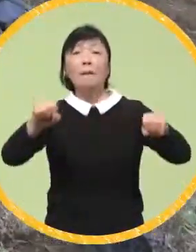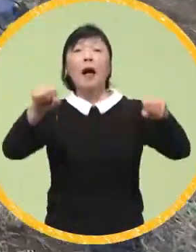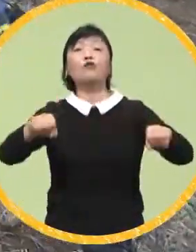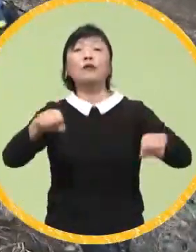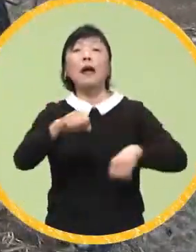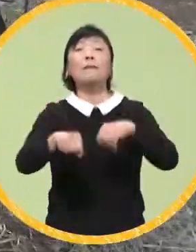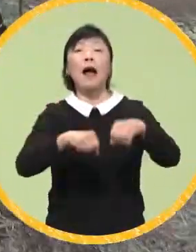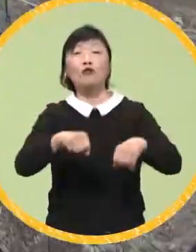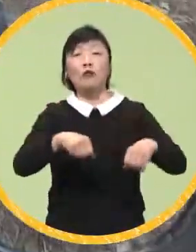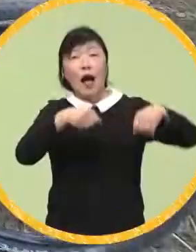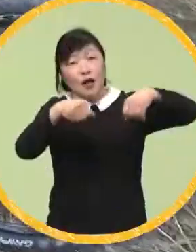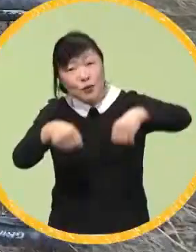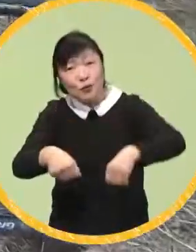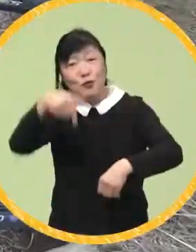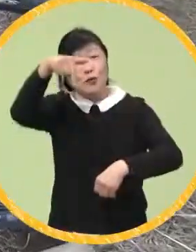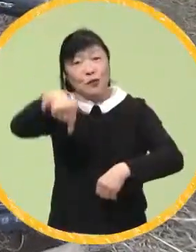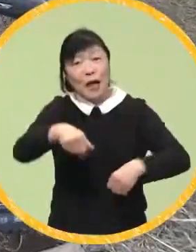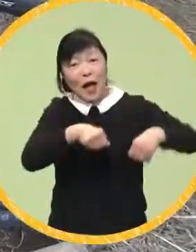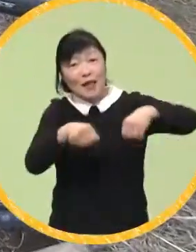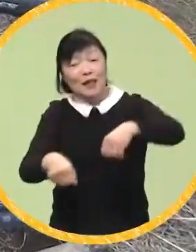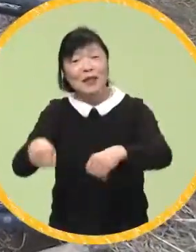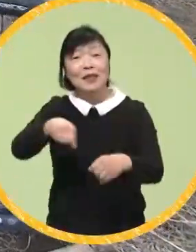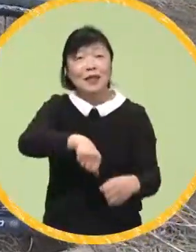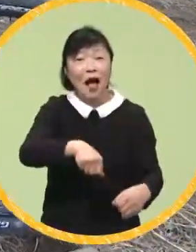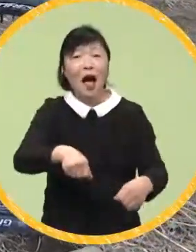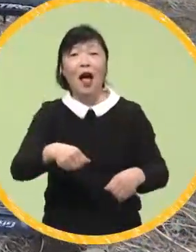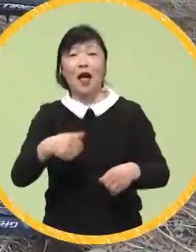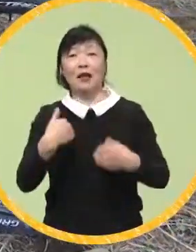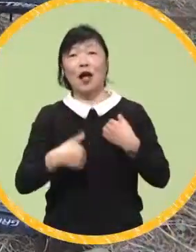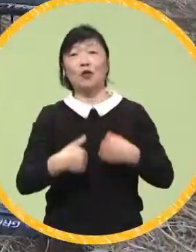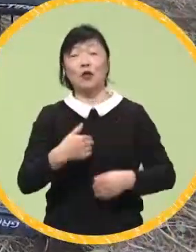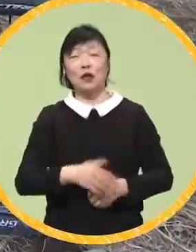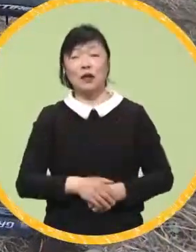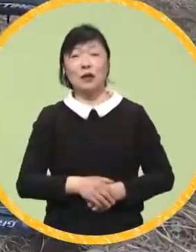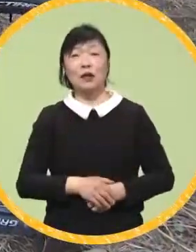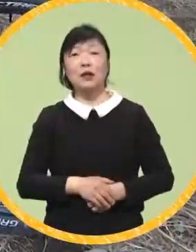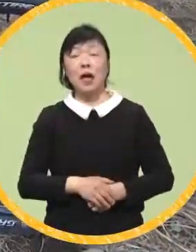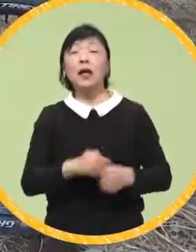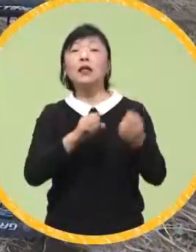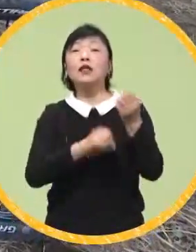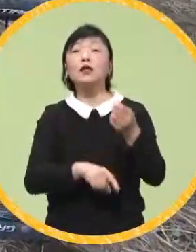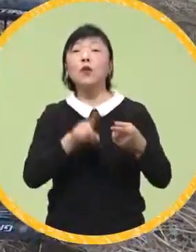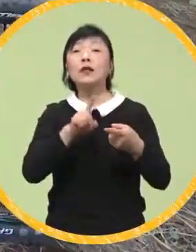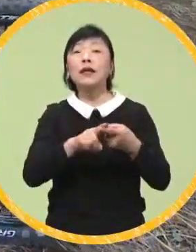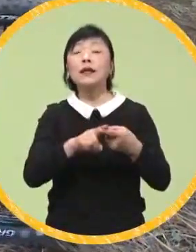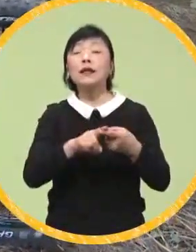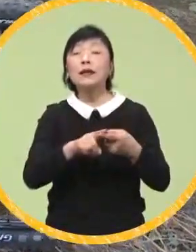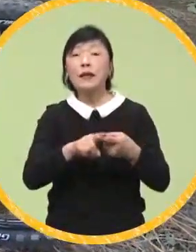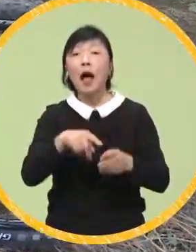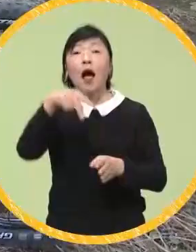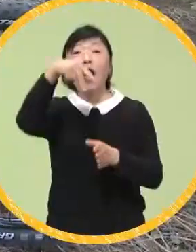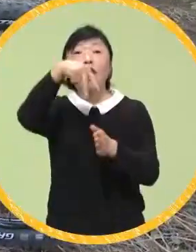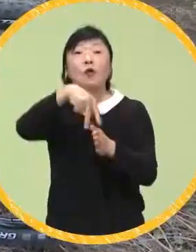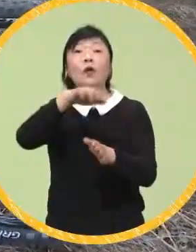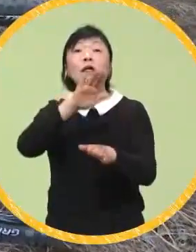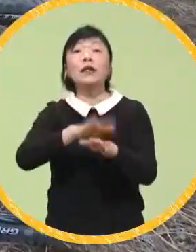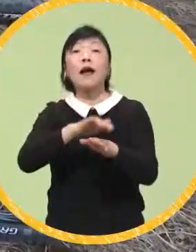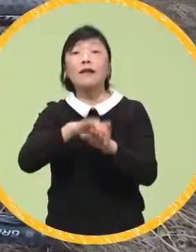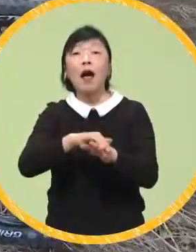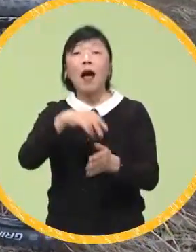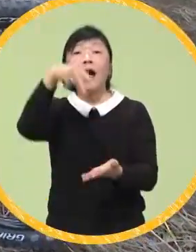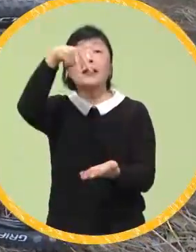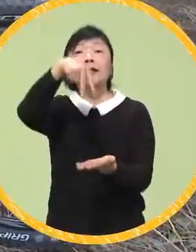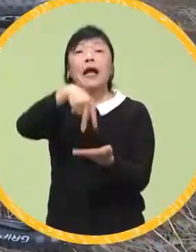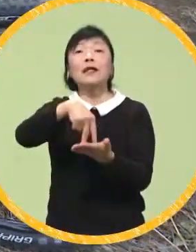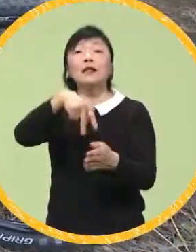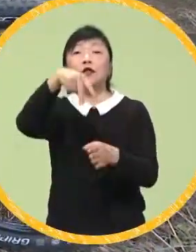楽しいのが下り坂はい母の会デイまず最初にやっていただくのがマウンテンバイク基礎的な乗り方となる立ち乗りパッをちょっと練習していたが分かり